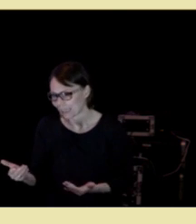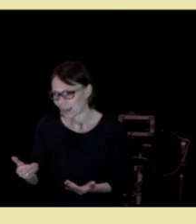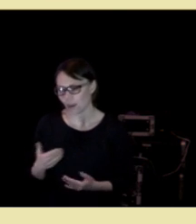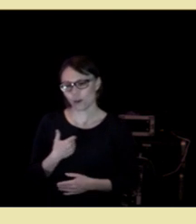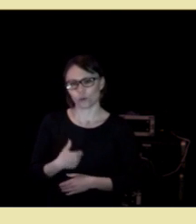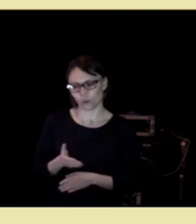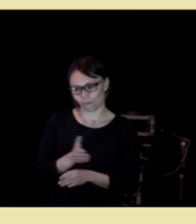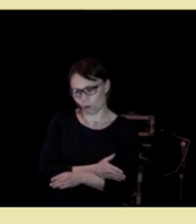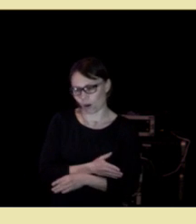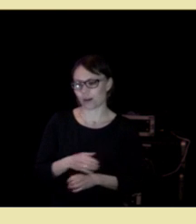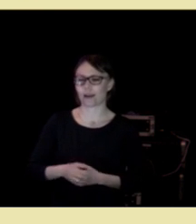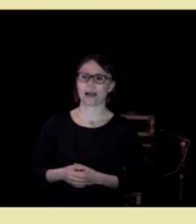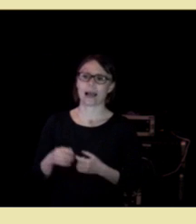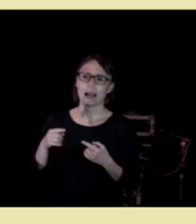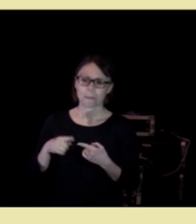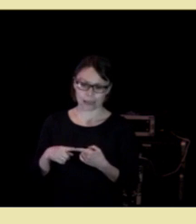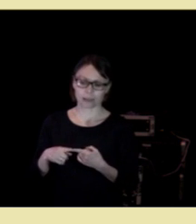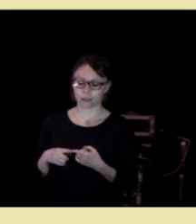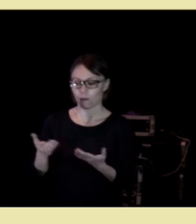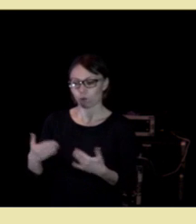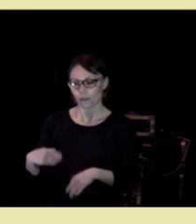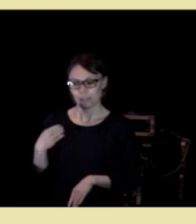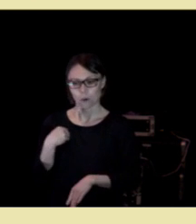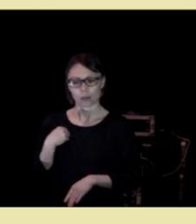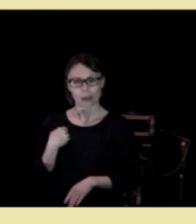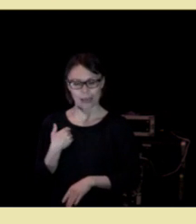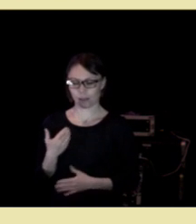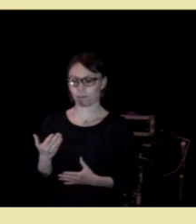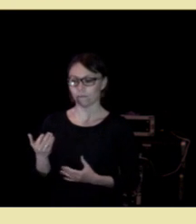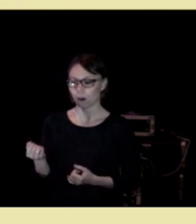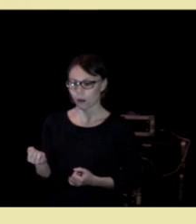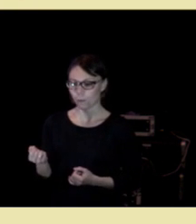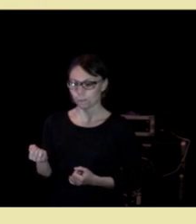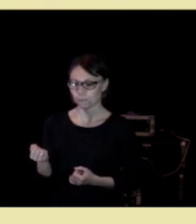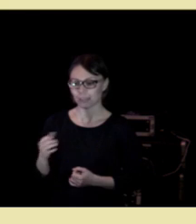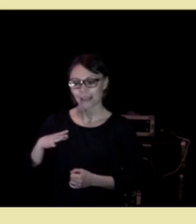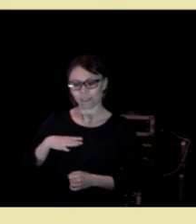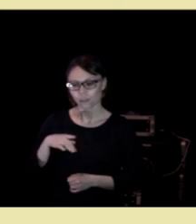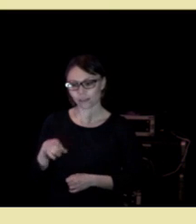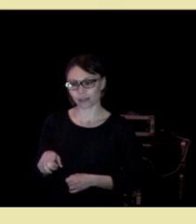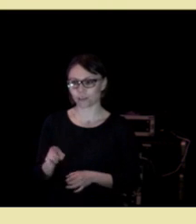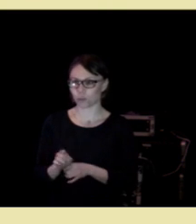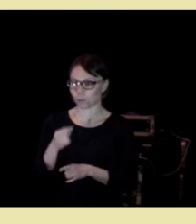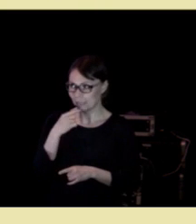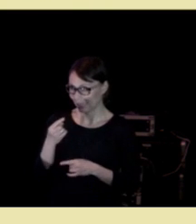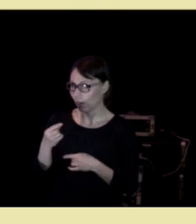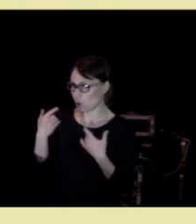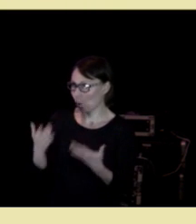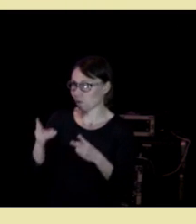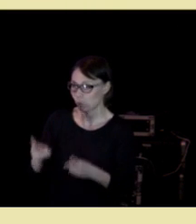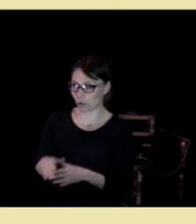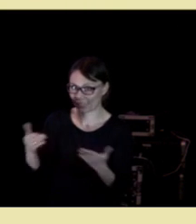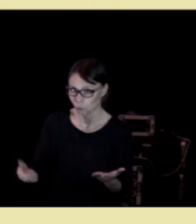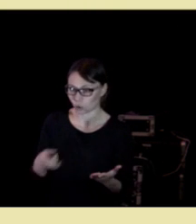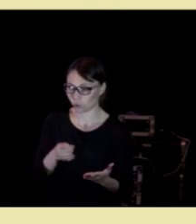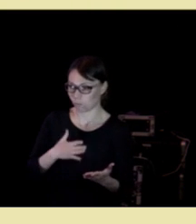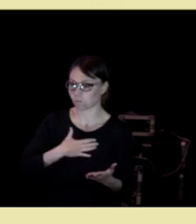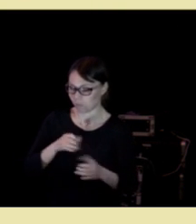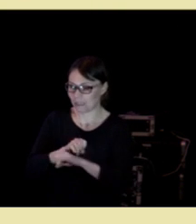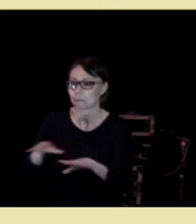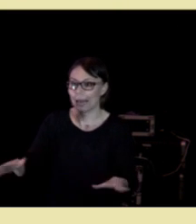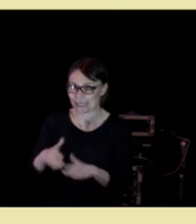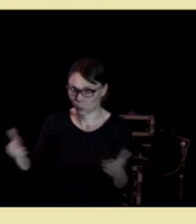det, men jeg har fått en tilbakemelding fra datteren som gir oss tillatelse til å bruke historien og som ønsker at den skal